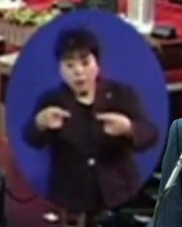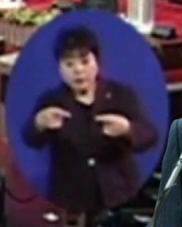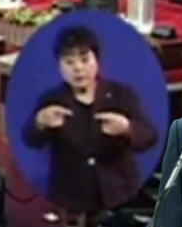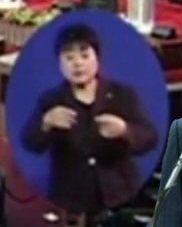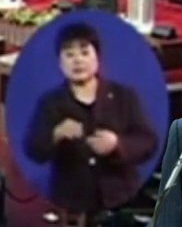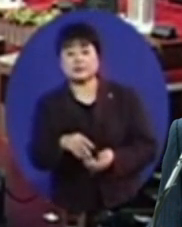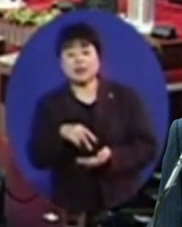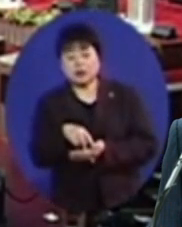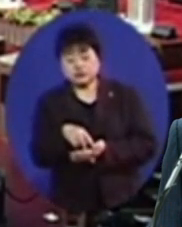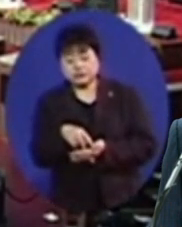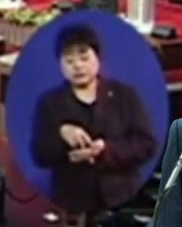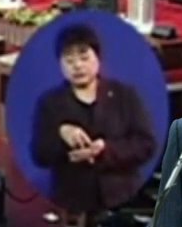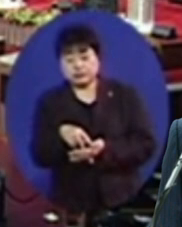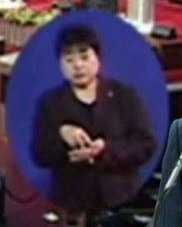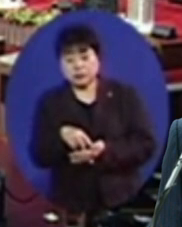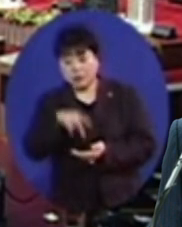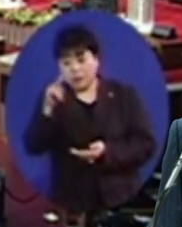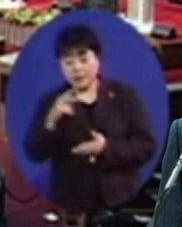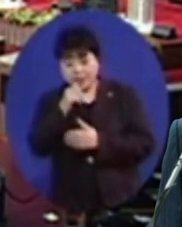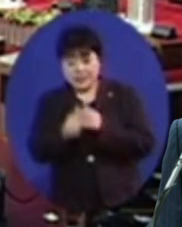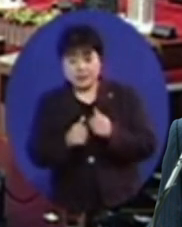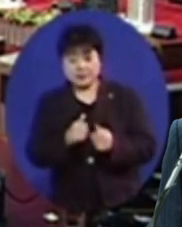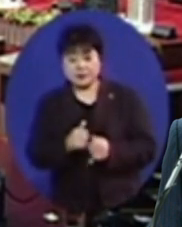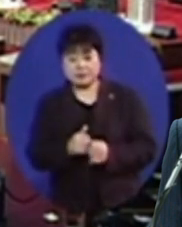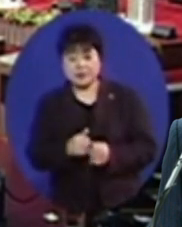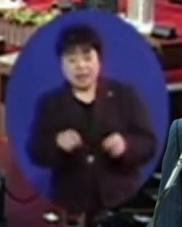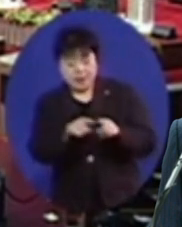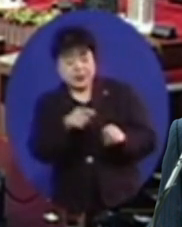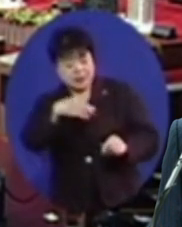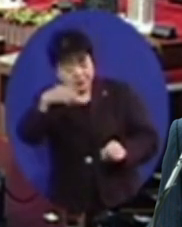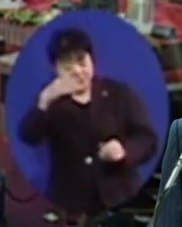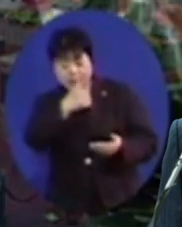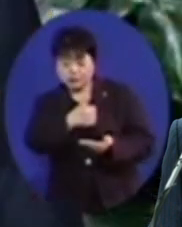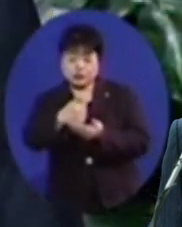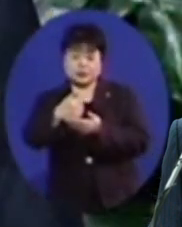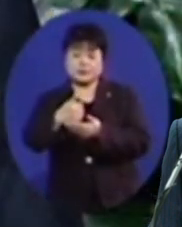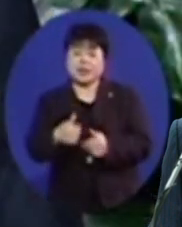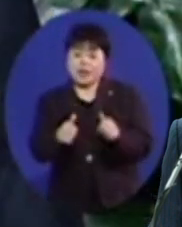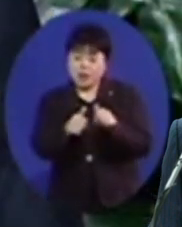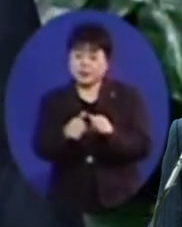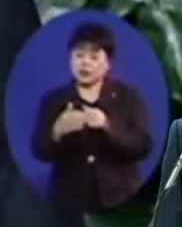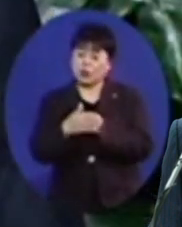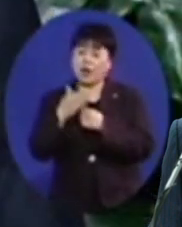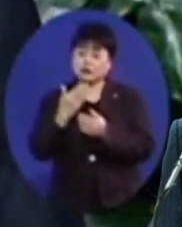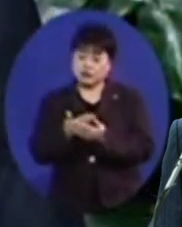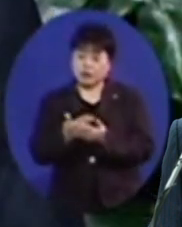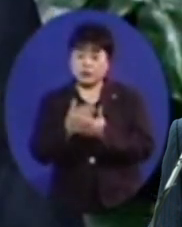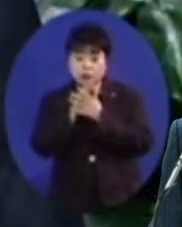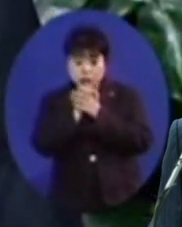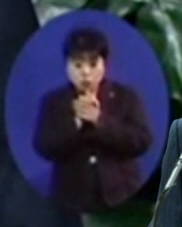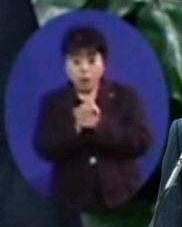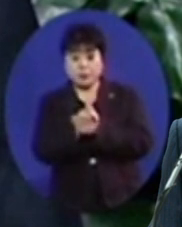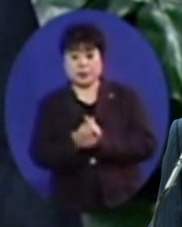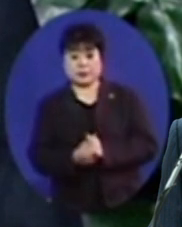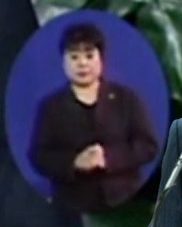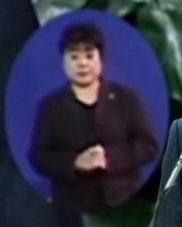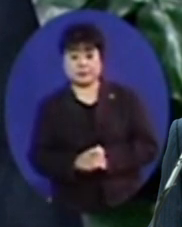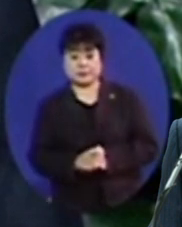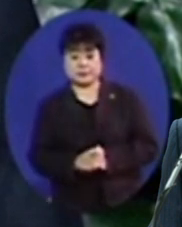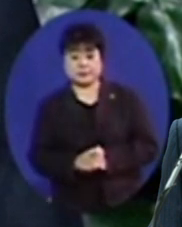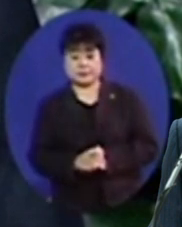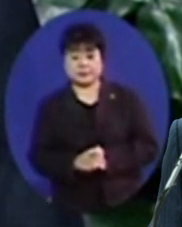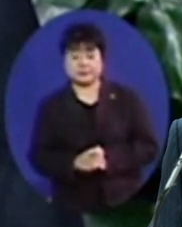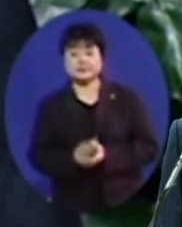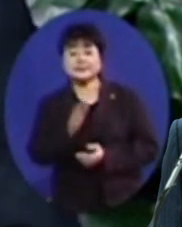다리가 후두둑 떨리더라도 하나님 나갑시다. 주님 함께 갑시다. 그것이 저는 제